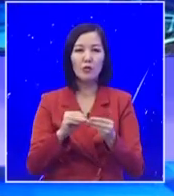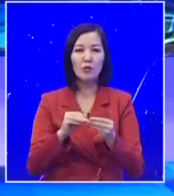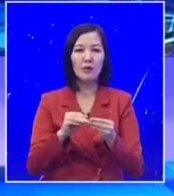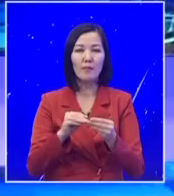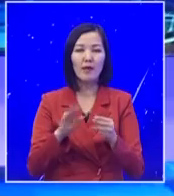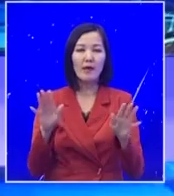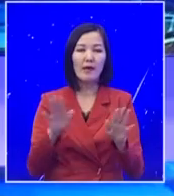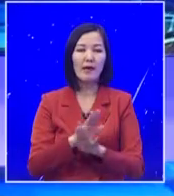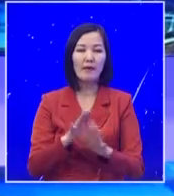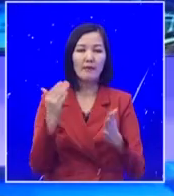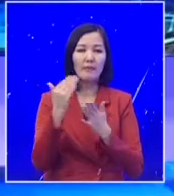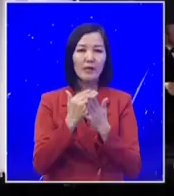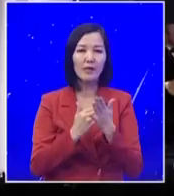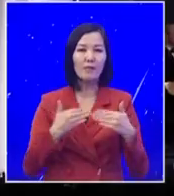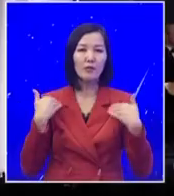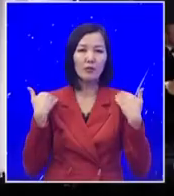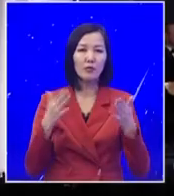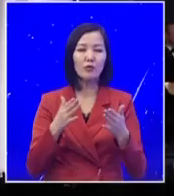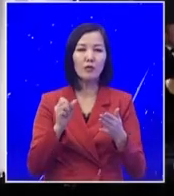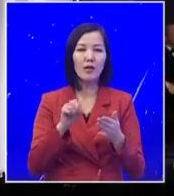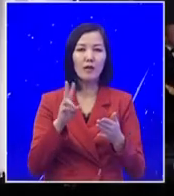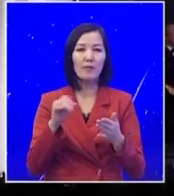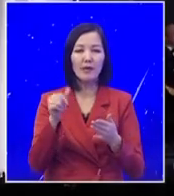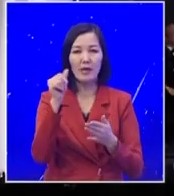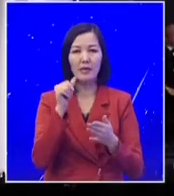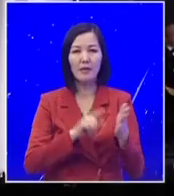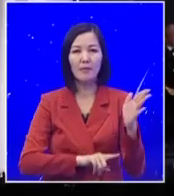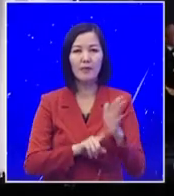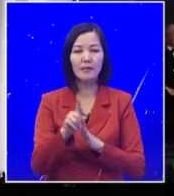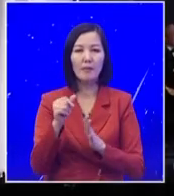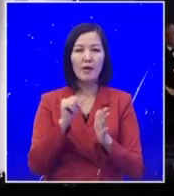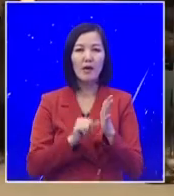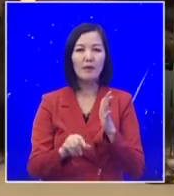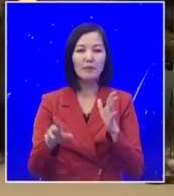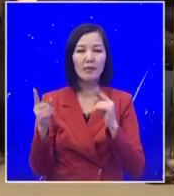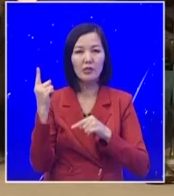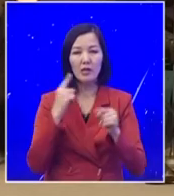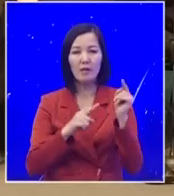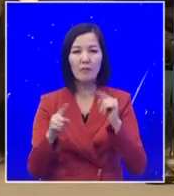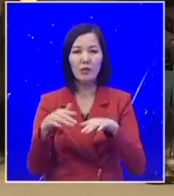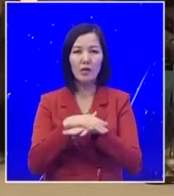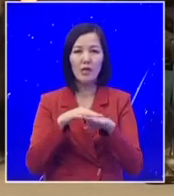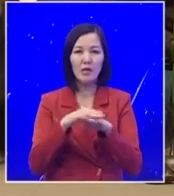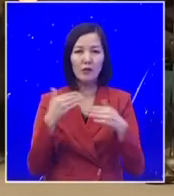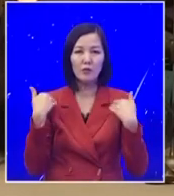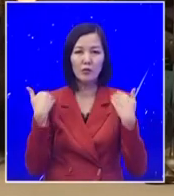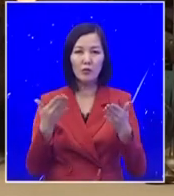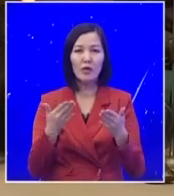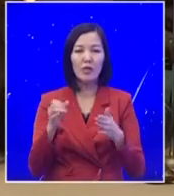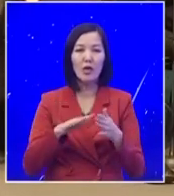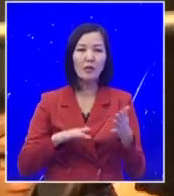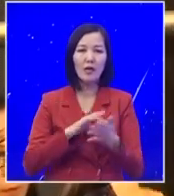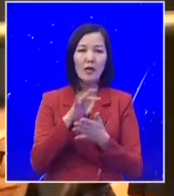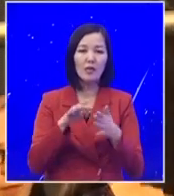ән кешін ұйымдастырды. Ақпан айынан бастап жасау отандық және шетел композиторларының шығармаларын көпшілікке ұсынған. Айтуларынша, аудан